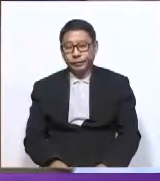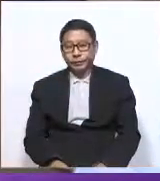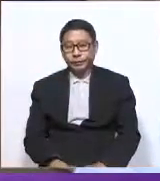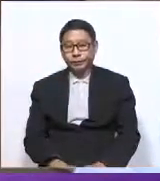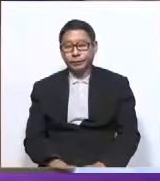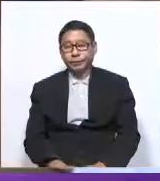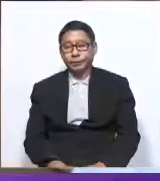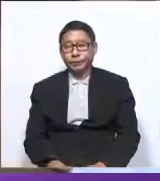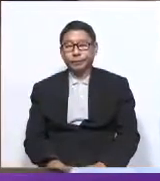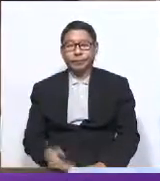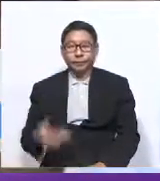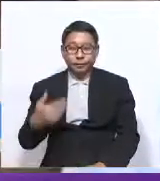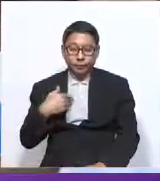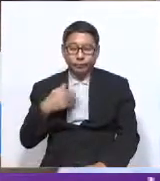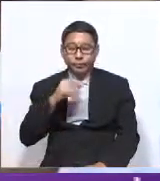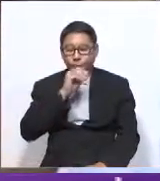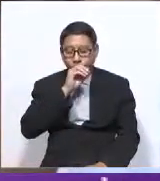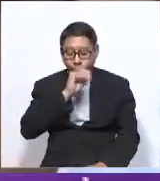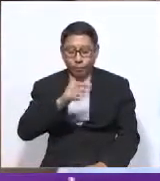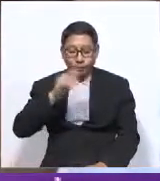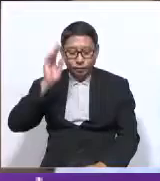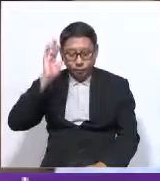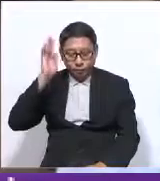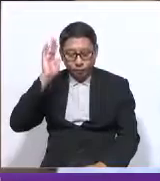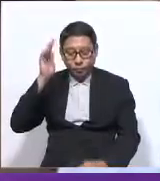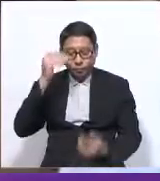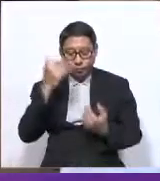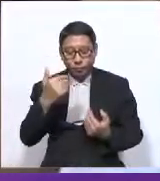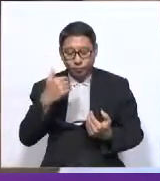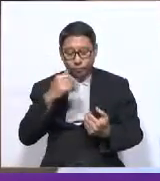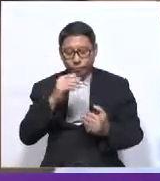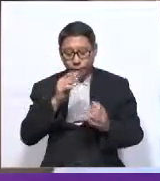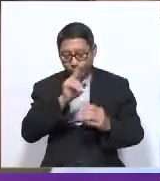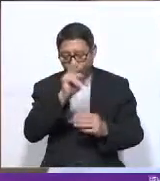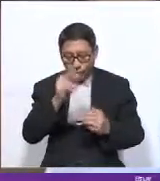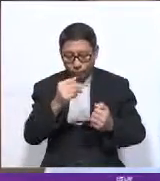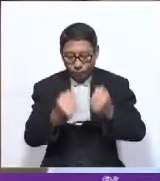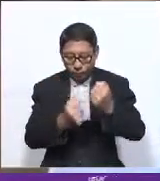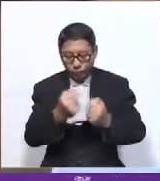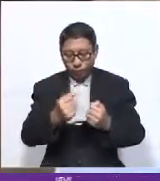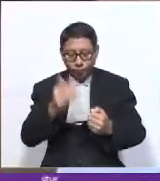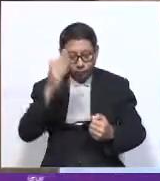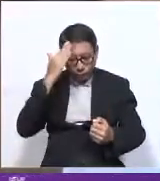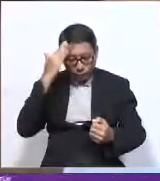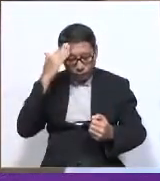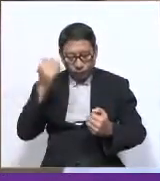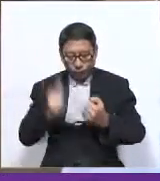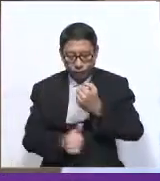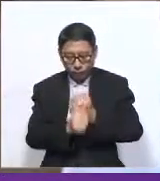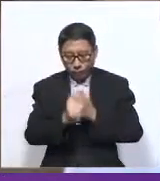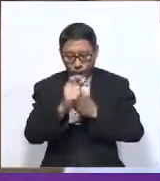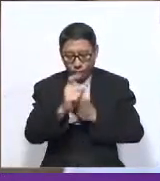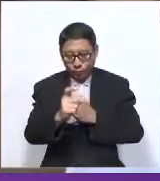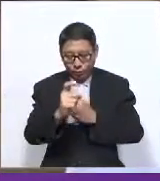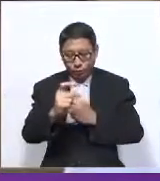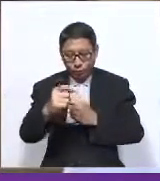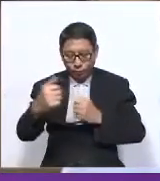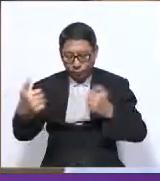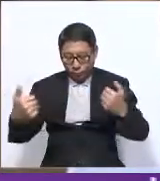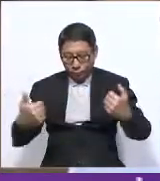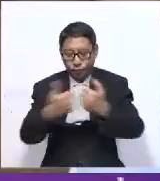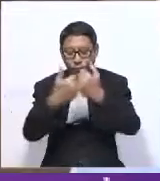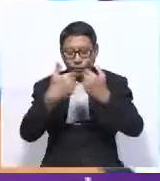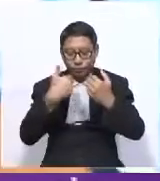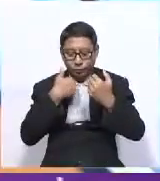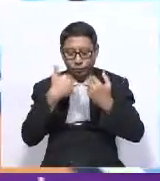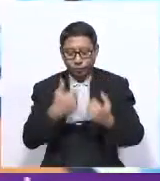แล้วยังได้เร่งรัดประชาสัมพันธ์ให้ผู้ใช้รถใช้ถนนได้รับทราบถึงอันตรายนะครับจุดที่จะเกิดอันตร